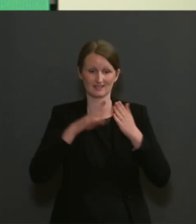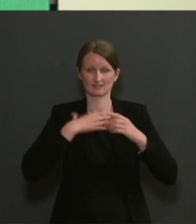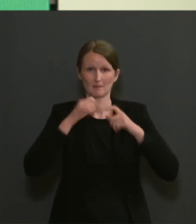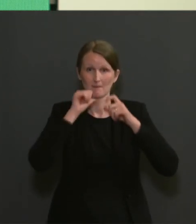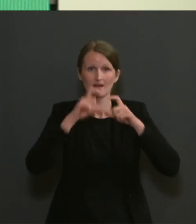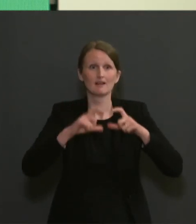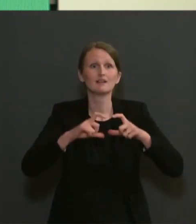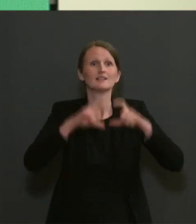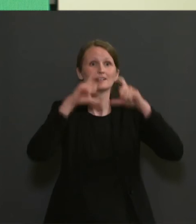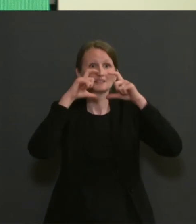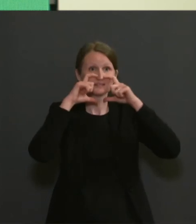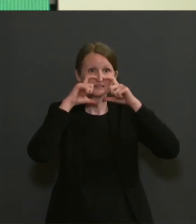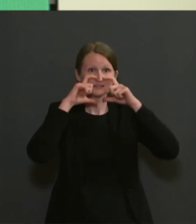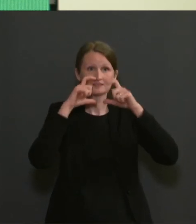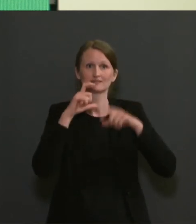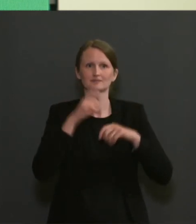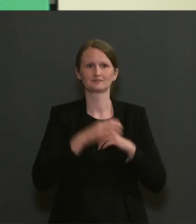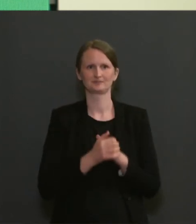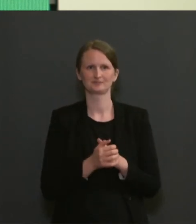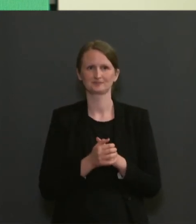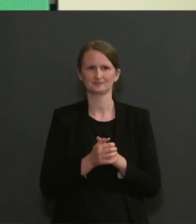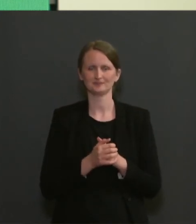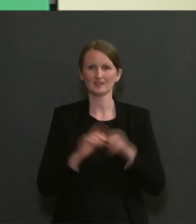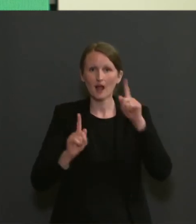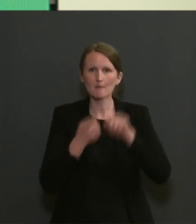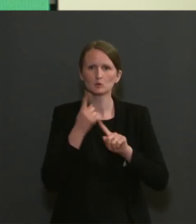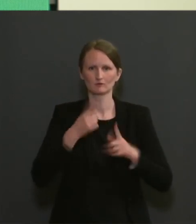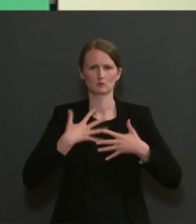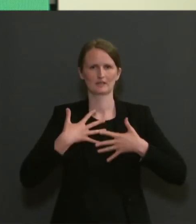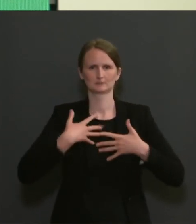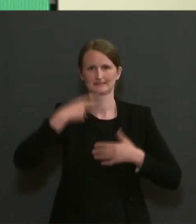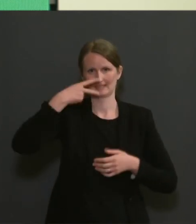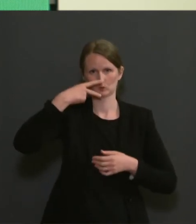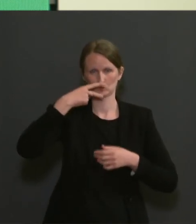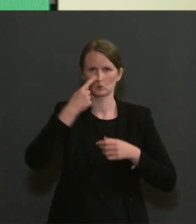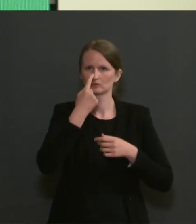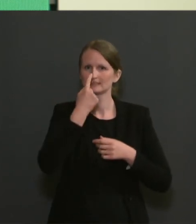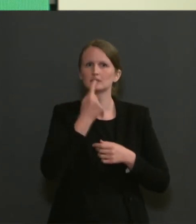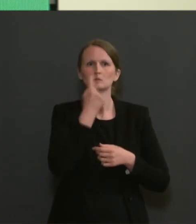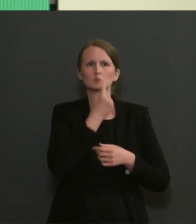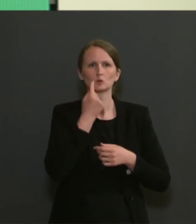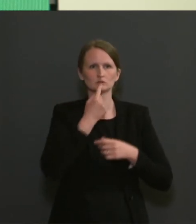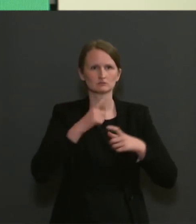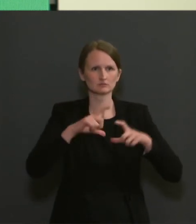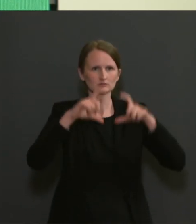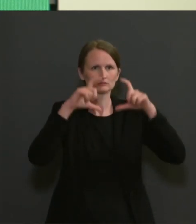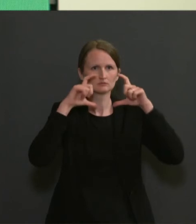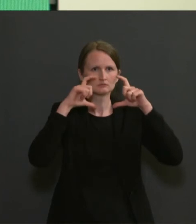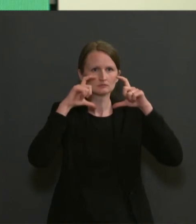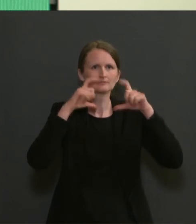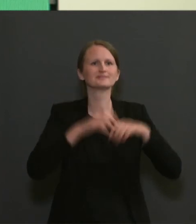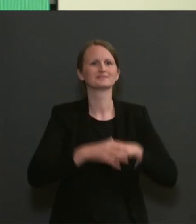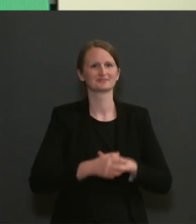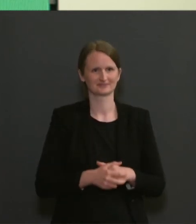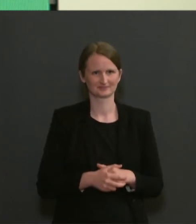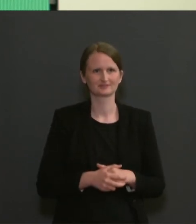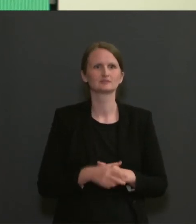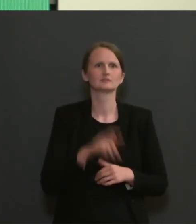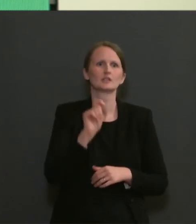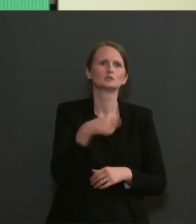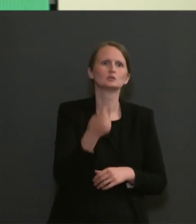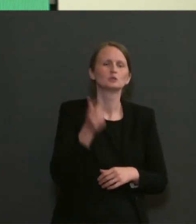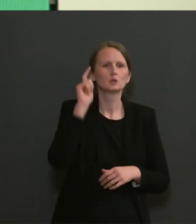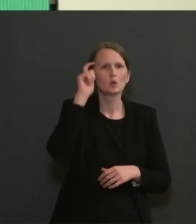bouche, nous expirons par le nez et par la bouche, et donc le masque doit évidemment, par simple bon sens, couvrir ces